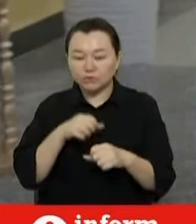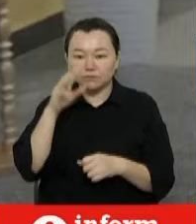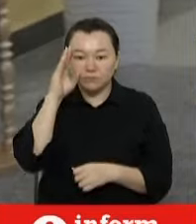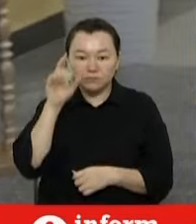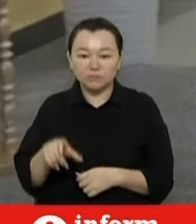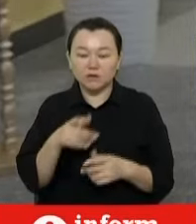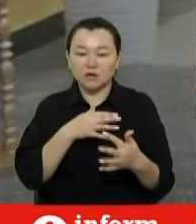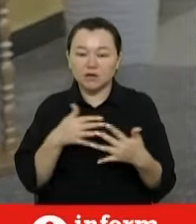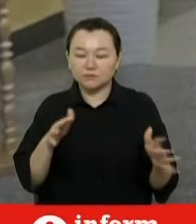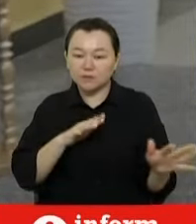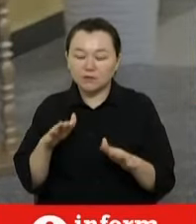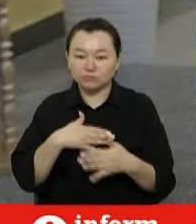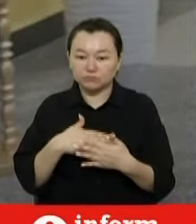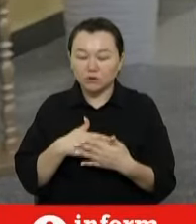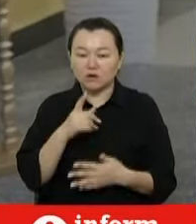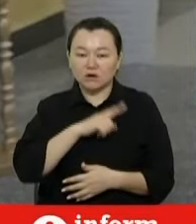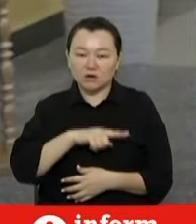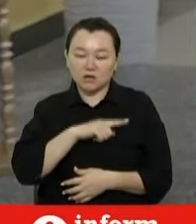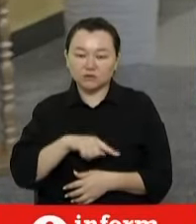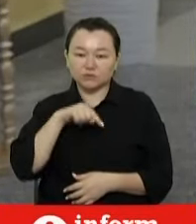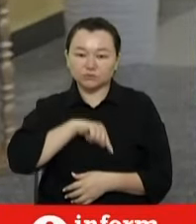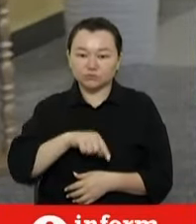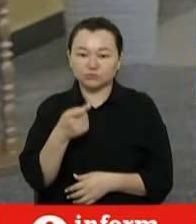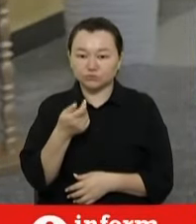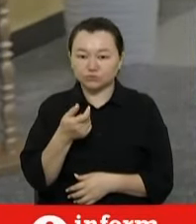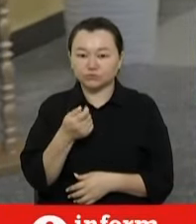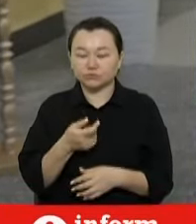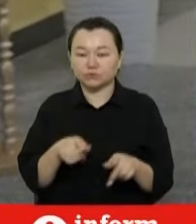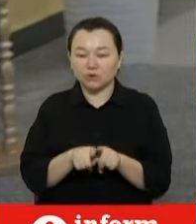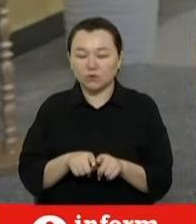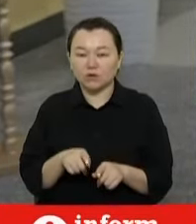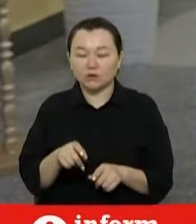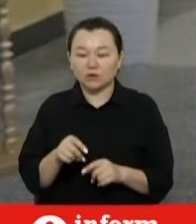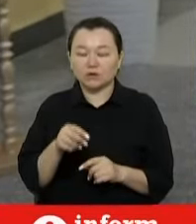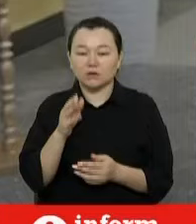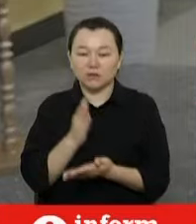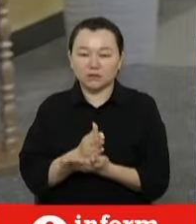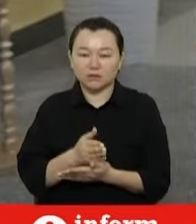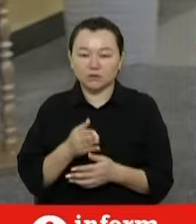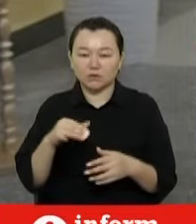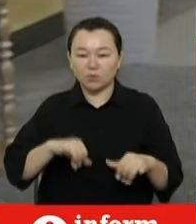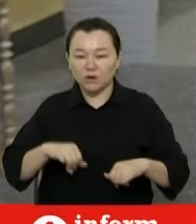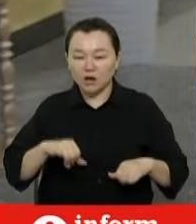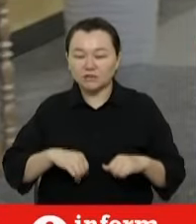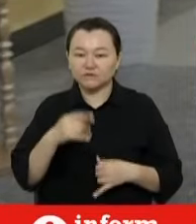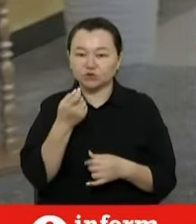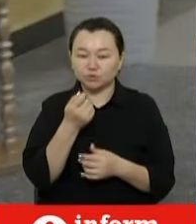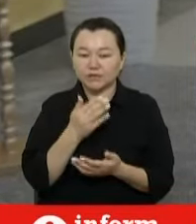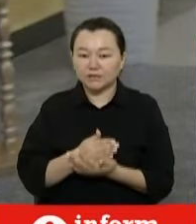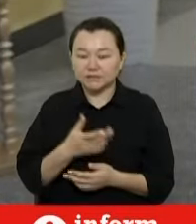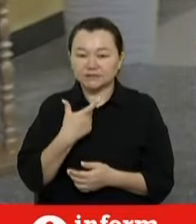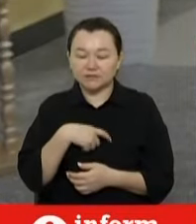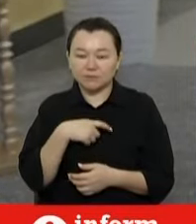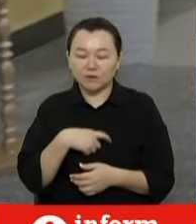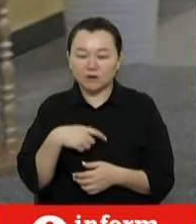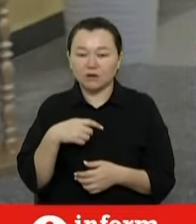көптеген шараларға қатысып жүр, енді мінезінде кішкене жаңағыдай не бар, тентектік бар, ол енді өзін өзі